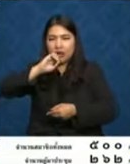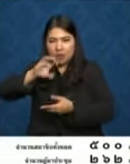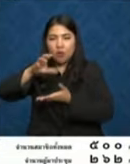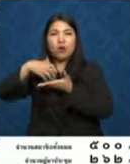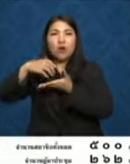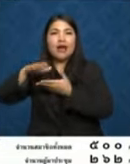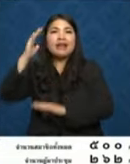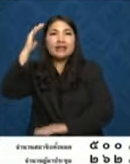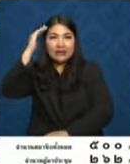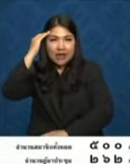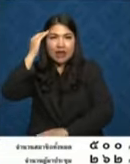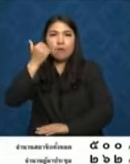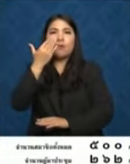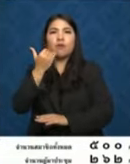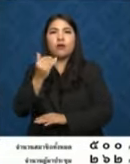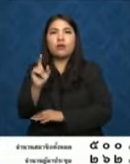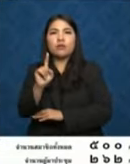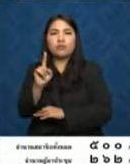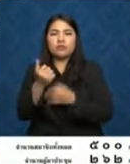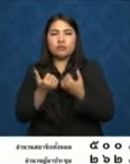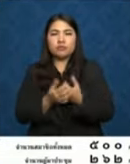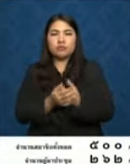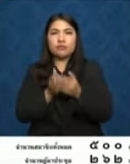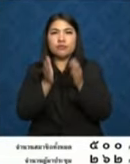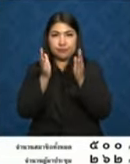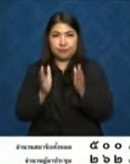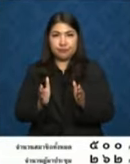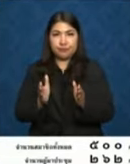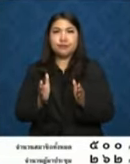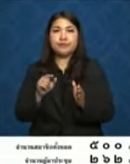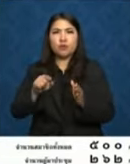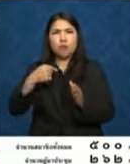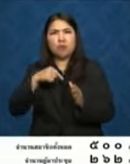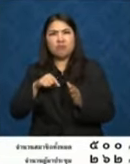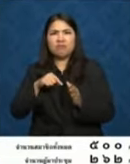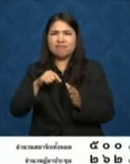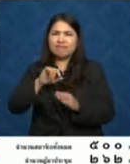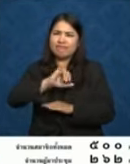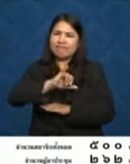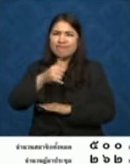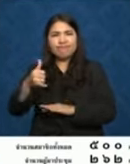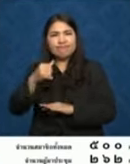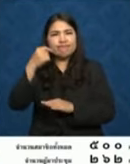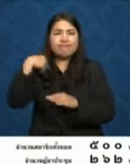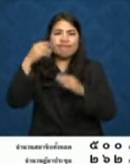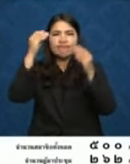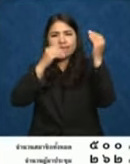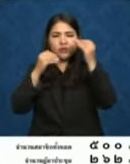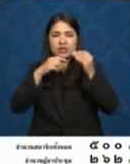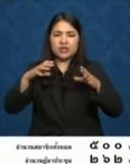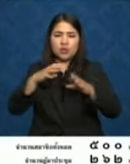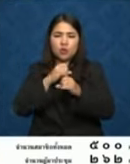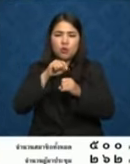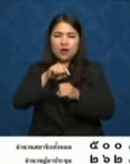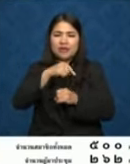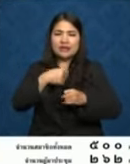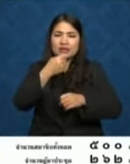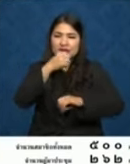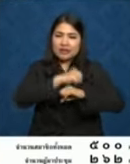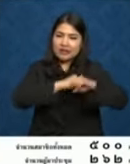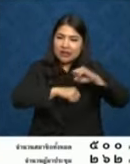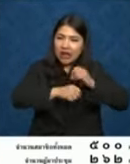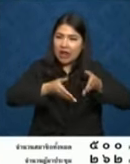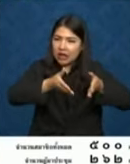เนื่องจากว่ามีผู้สับสนในเรื่องว่าที่จะสร้างหรือไม่สร้างครับขอบคุณครับท่านประธ